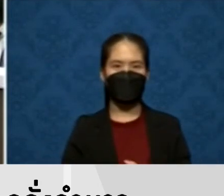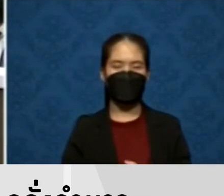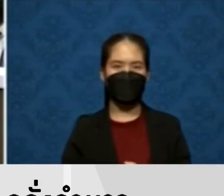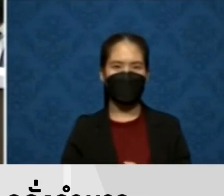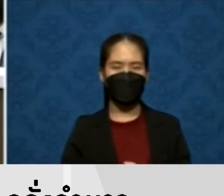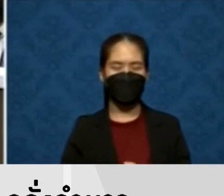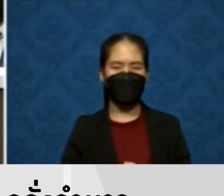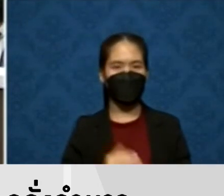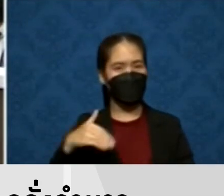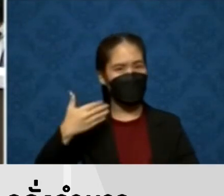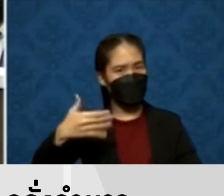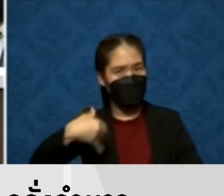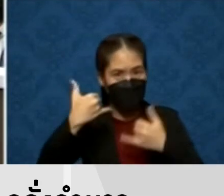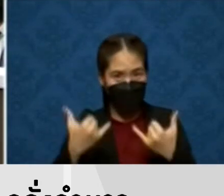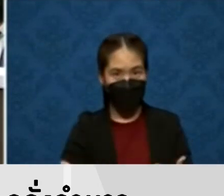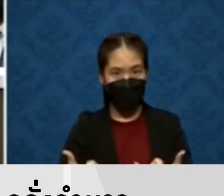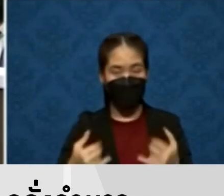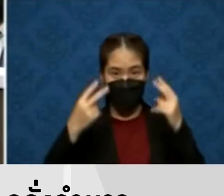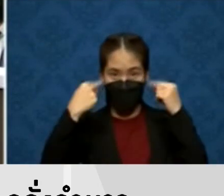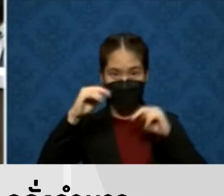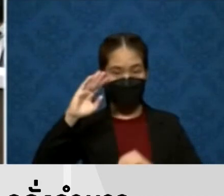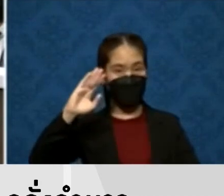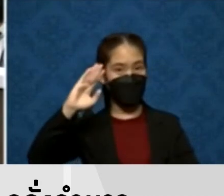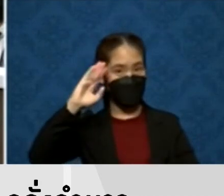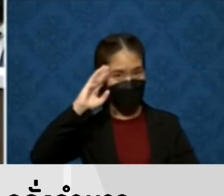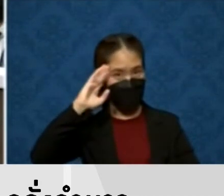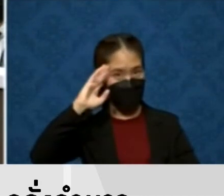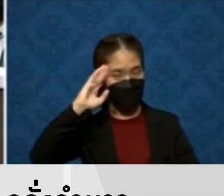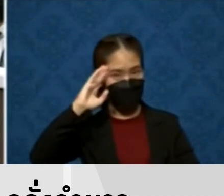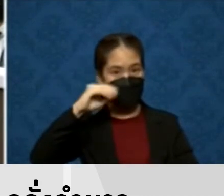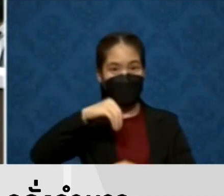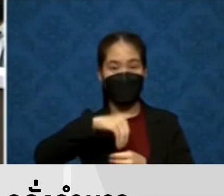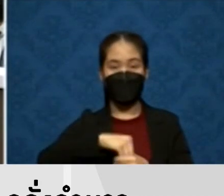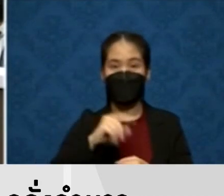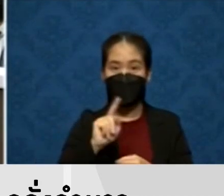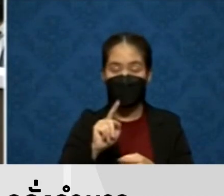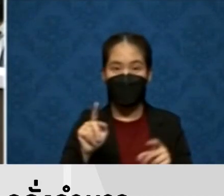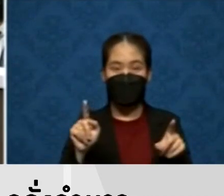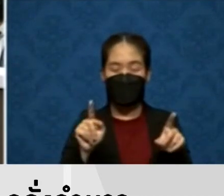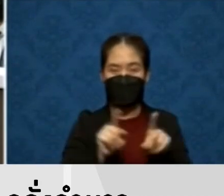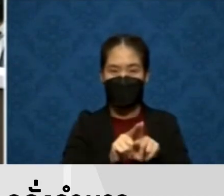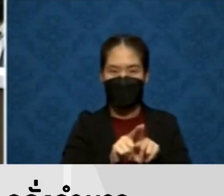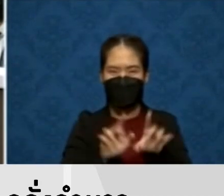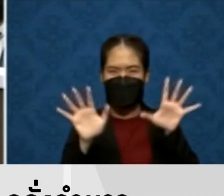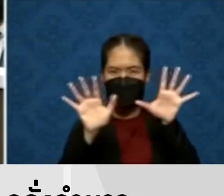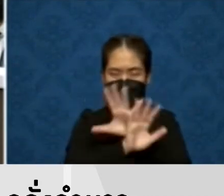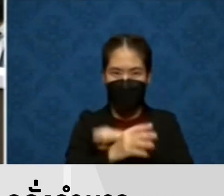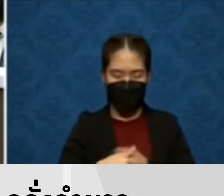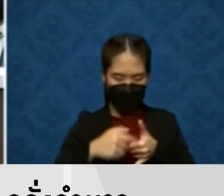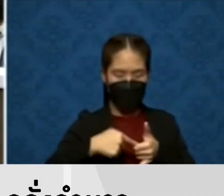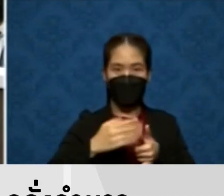จนทำให้พลเอกประยุทธ์จันทร์โอชาอยู่ในสภาพของคนเป็นโรคโอหังคลั่งอำนา